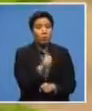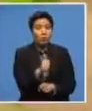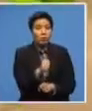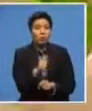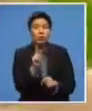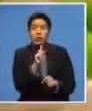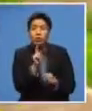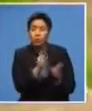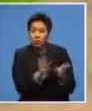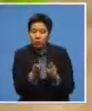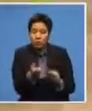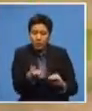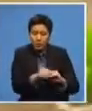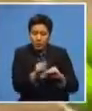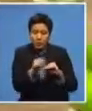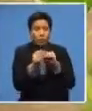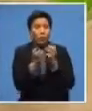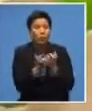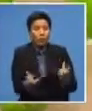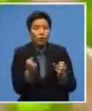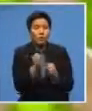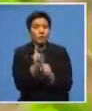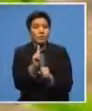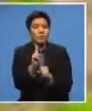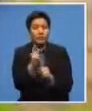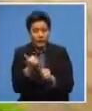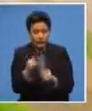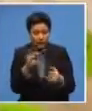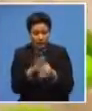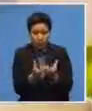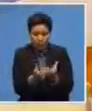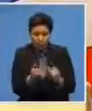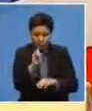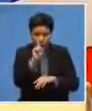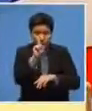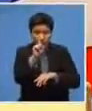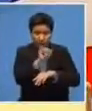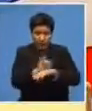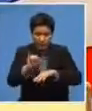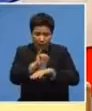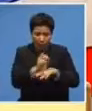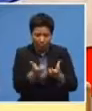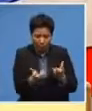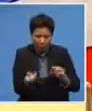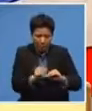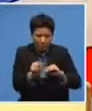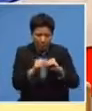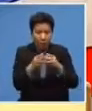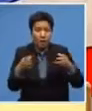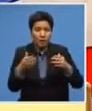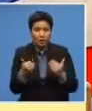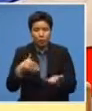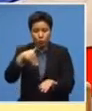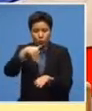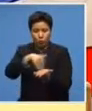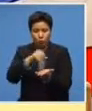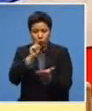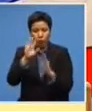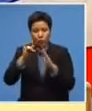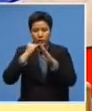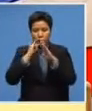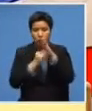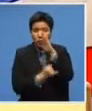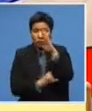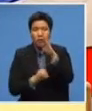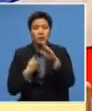พิ่มมูลค่าให้ได้นะครับผลผลิตต่อไร่ให้ได้มากขึ้นศูนย์ข้อมูลดำรงธรรมเนี่ยที่ผมบอกไปแล้วต้องท